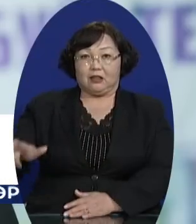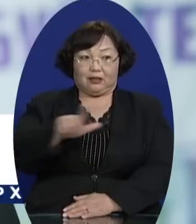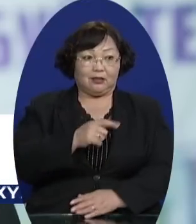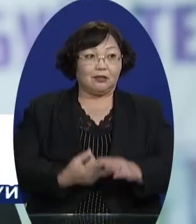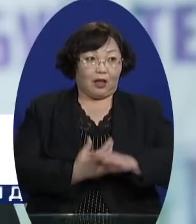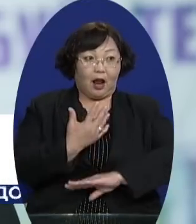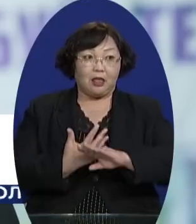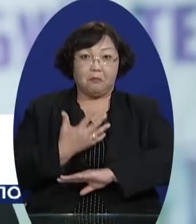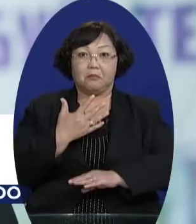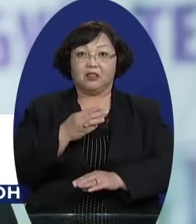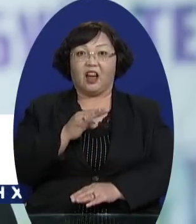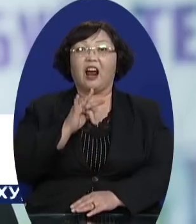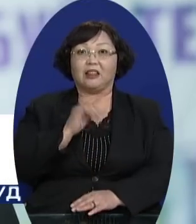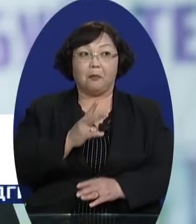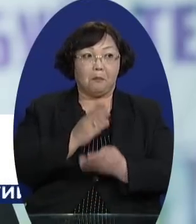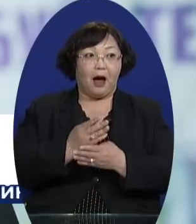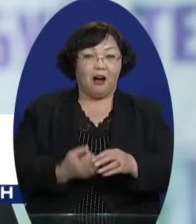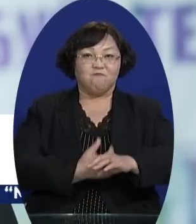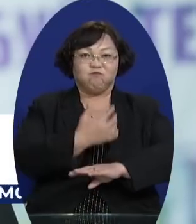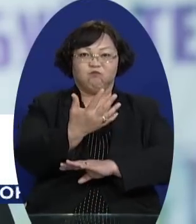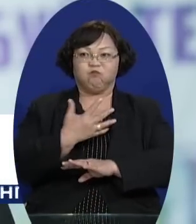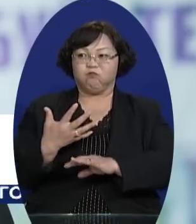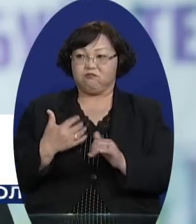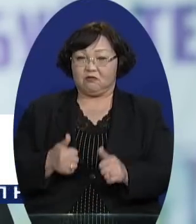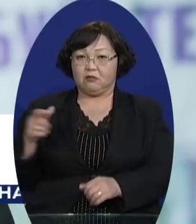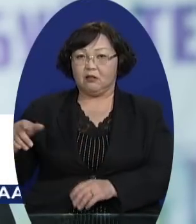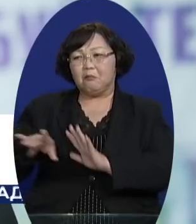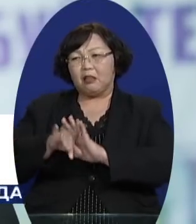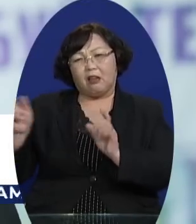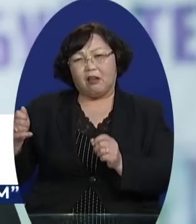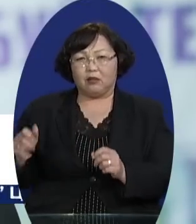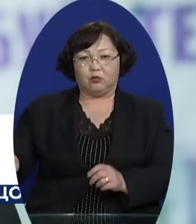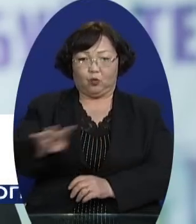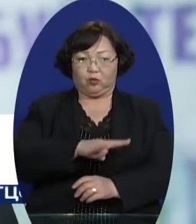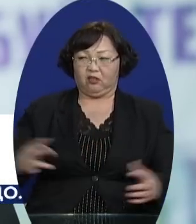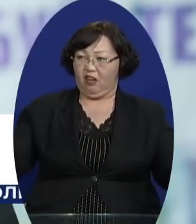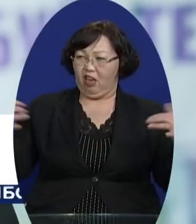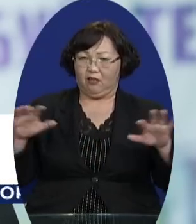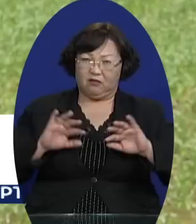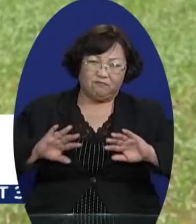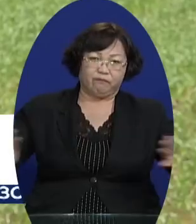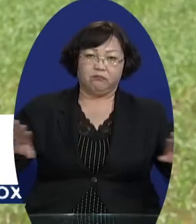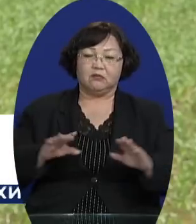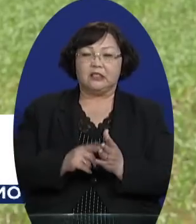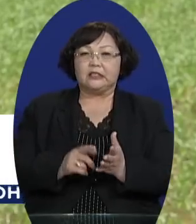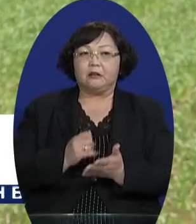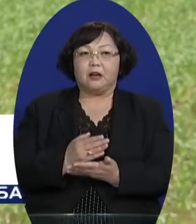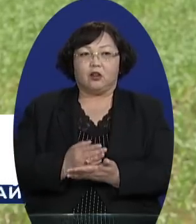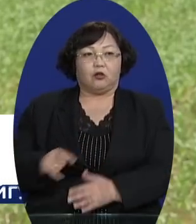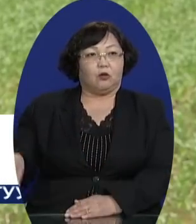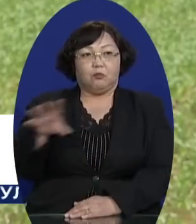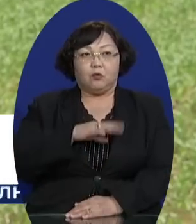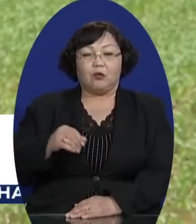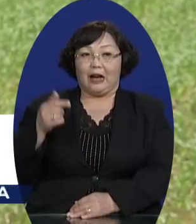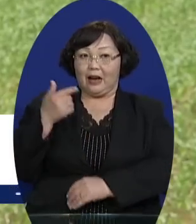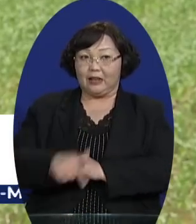малын хөлийн татварыг нэмт юм уу яа нэг гарах хэмжээ төрөөс бүр зогсолт хийхгүй л энэ үнэхээр хэрэгсэлсэн. Одоо бид нар ингээд